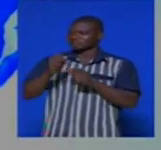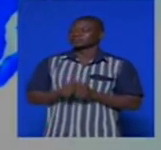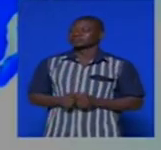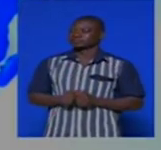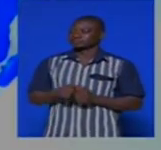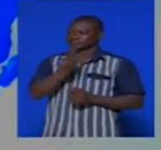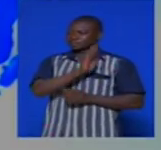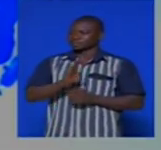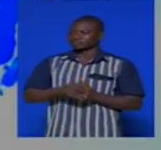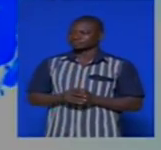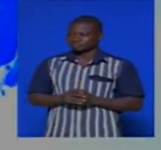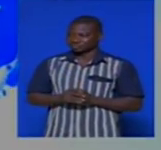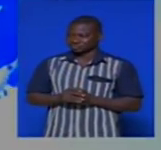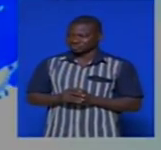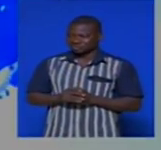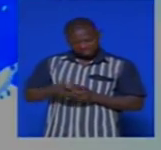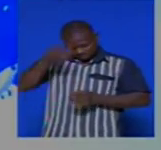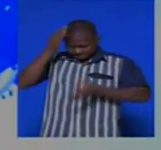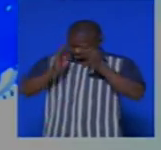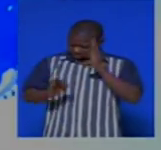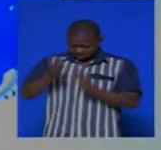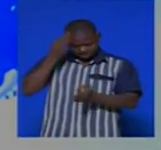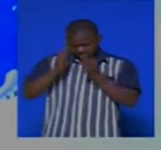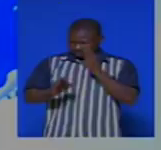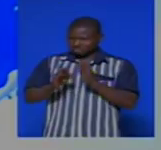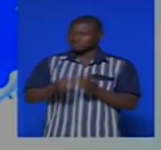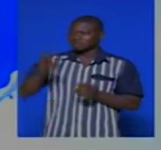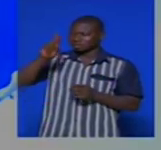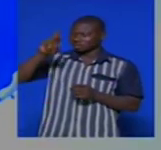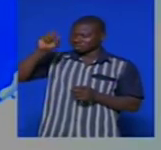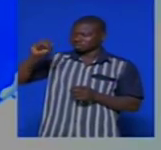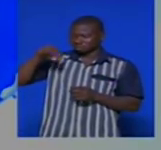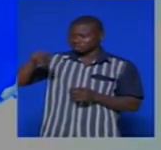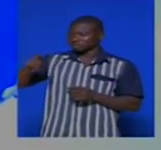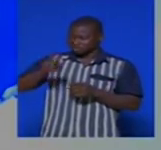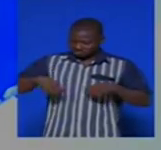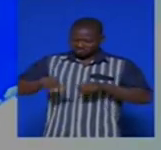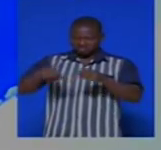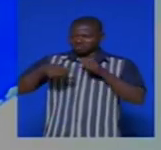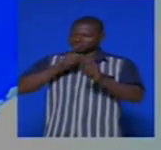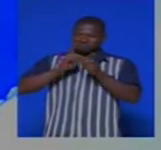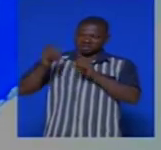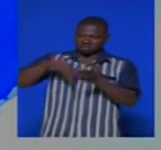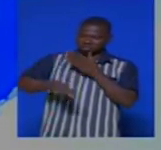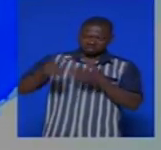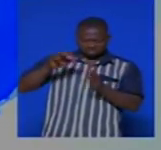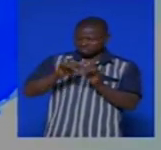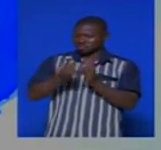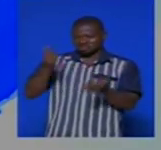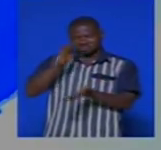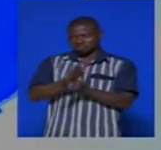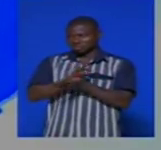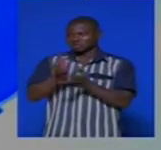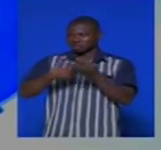La suite du procès du coup d'État manqué de 2015 continue de passionner les journaux qui reviennent aujourd'hui sur la version des faits